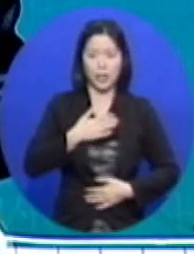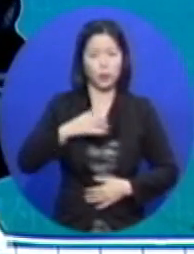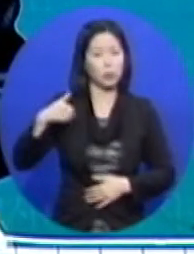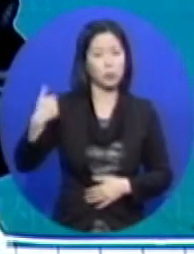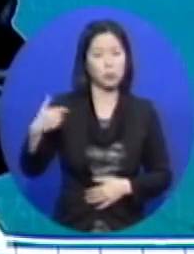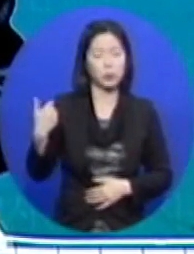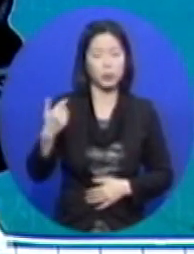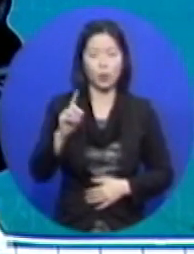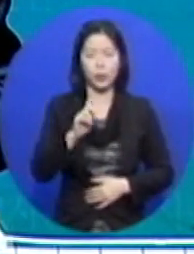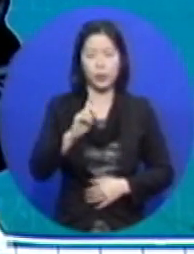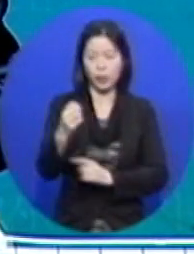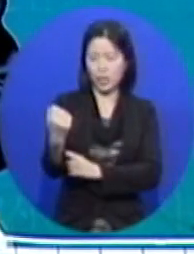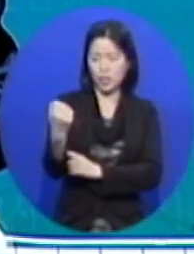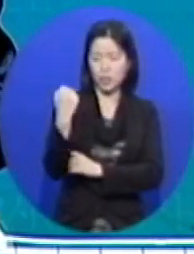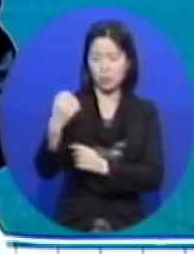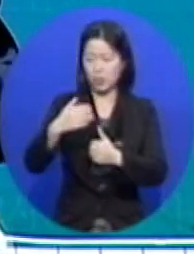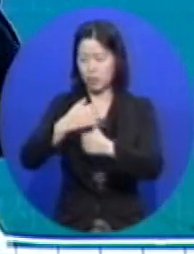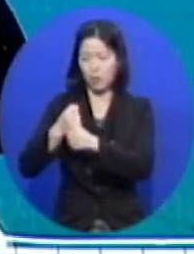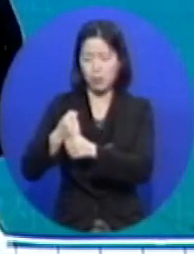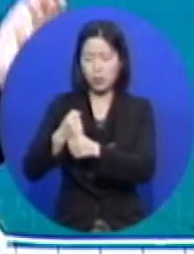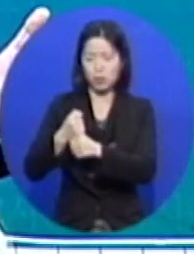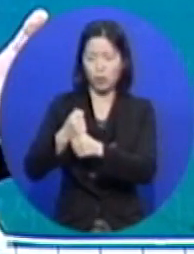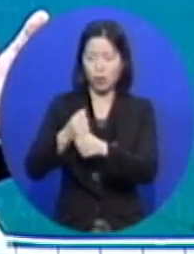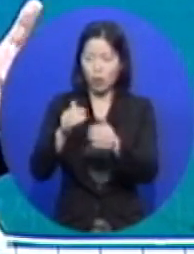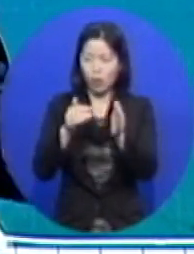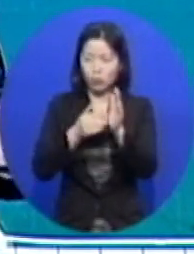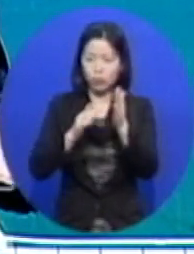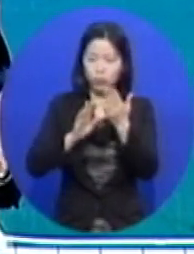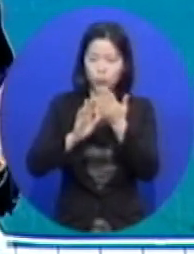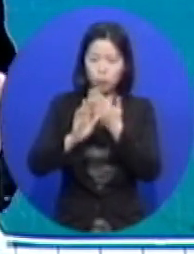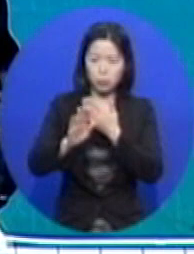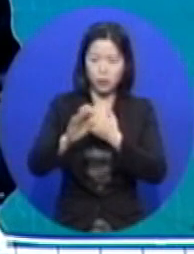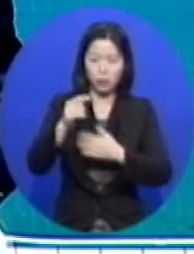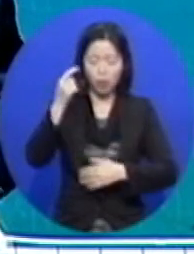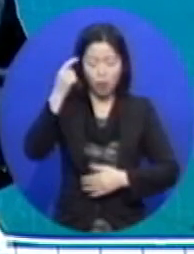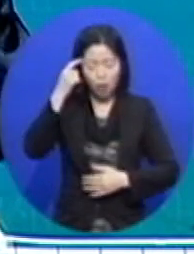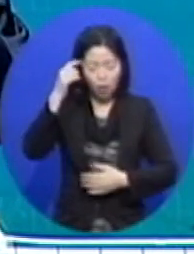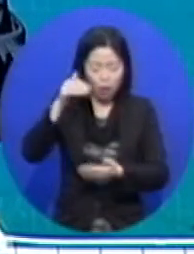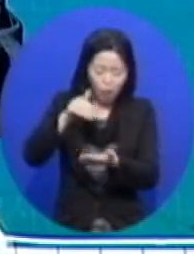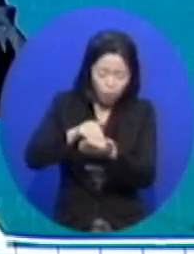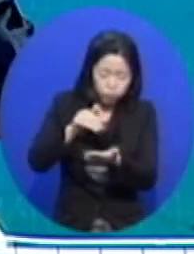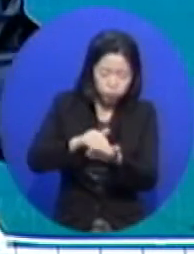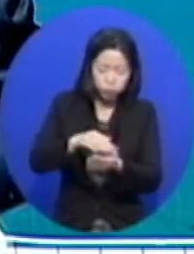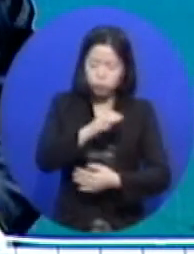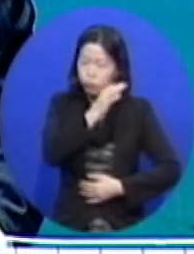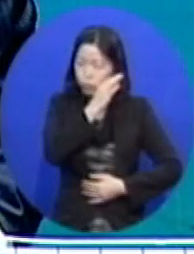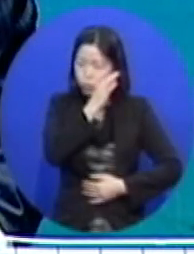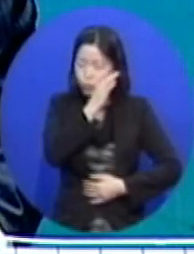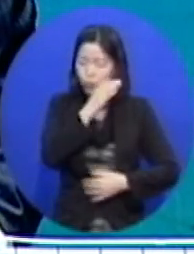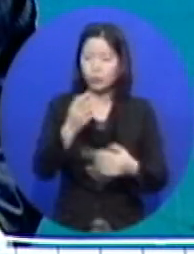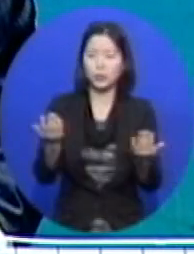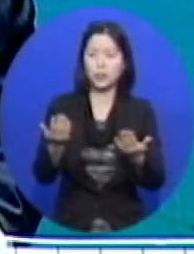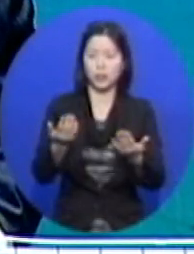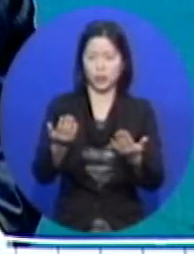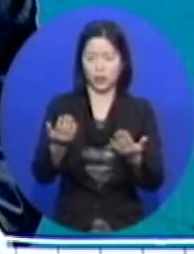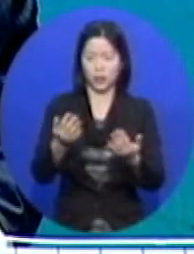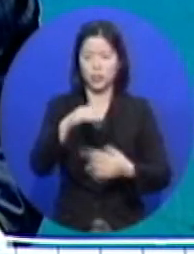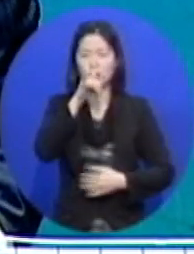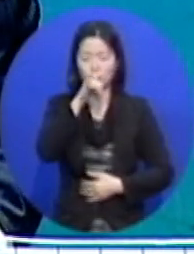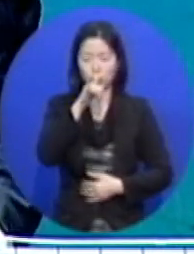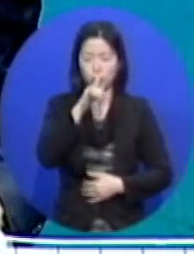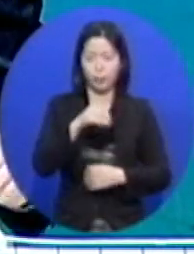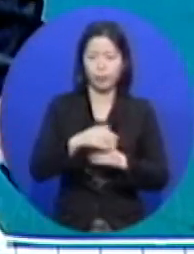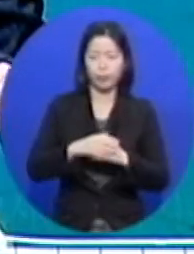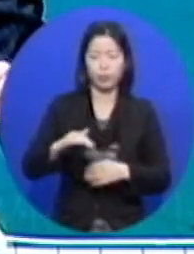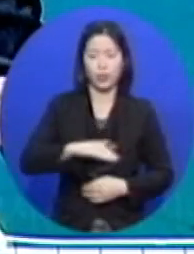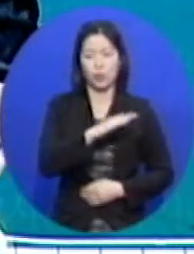사로잡혀서 지나고 나면 정말 후회하고 부끄러운 일을 우리도 저지르고 살잖아요 우리가